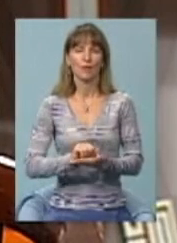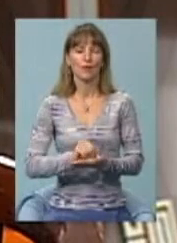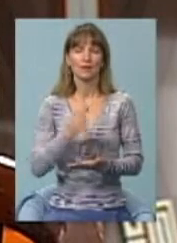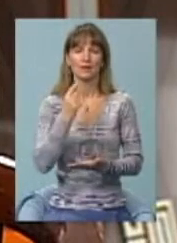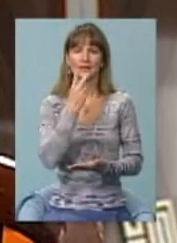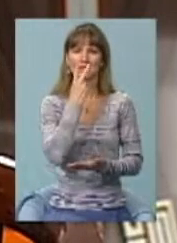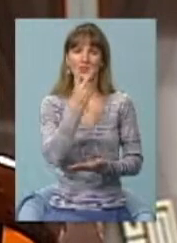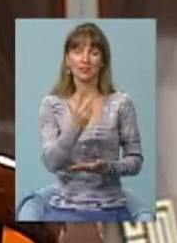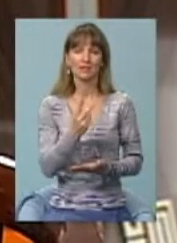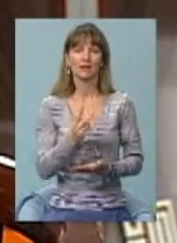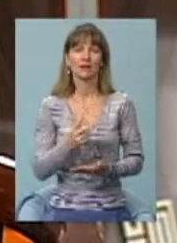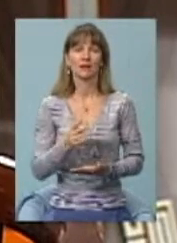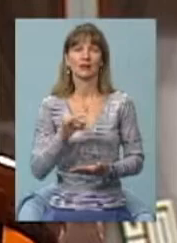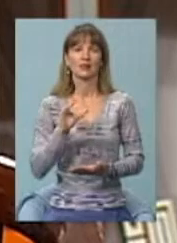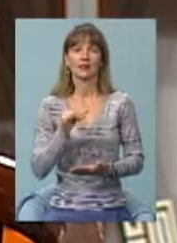цим всім. Не було